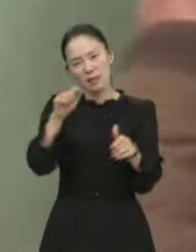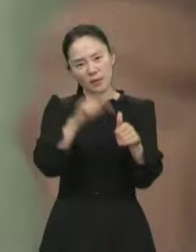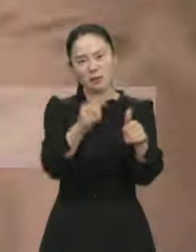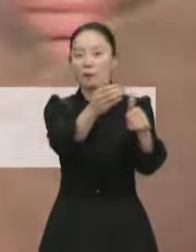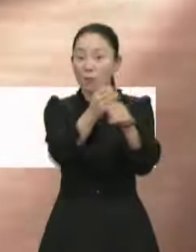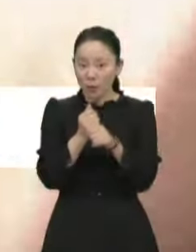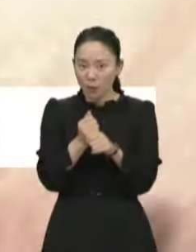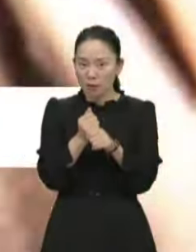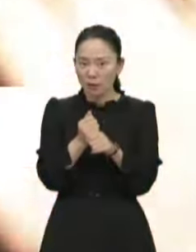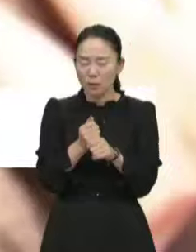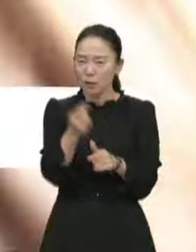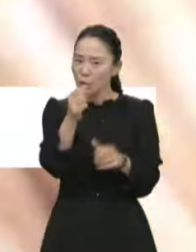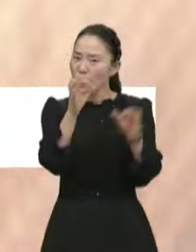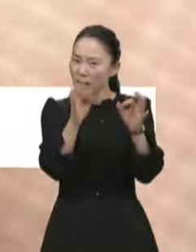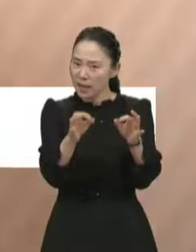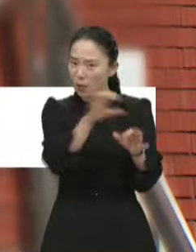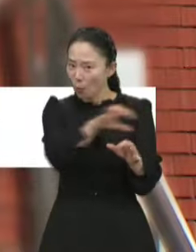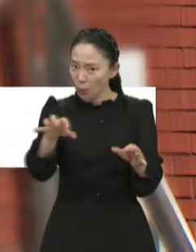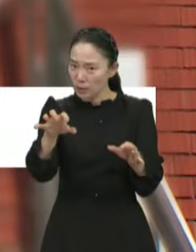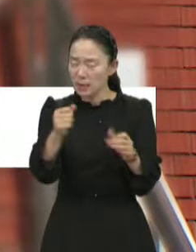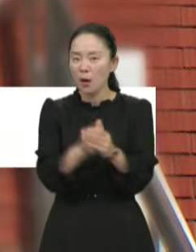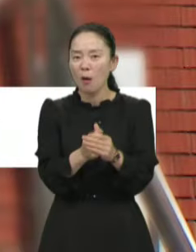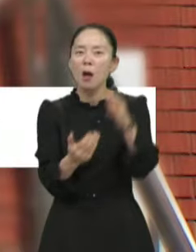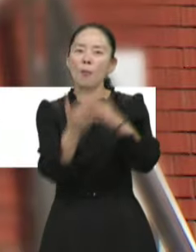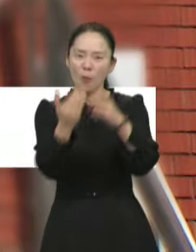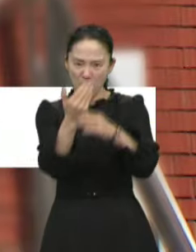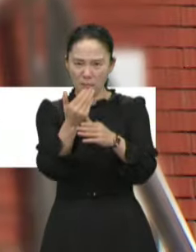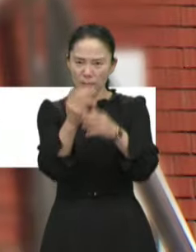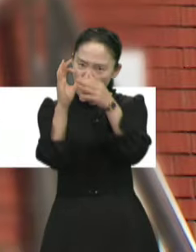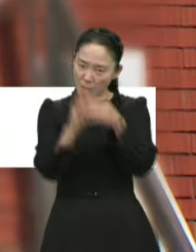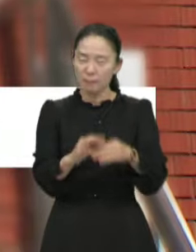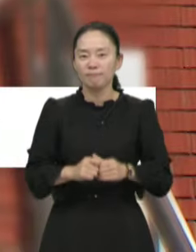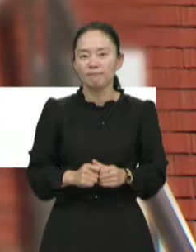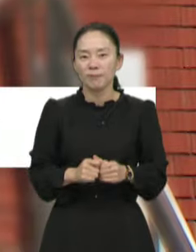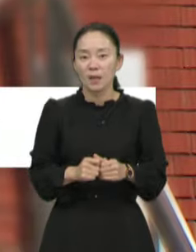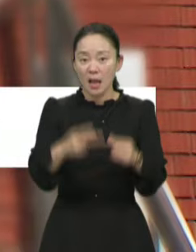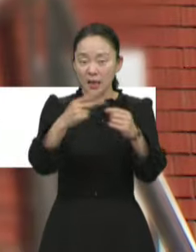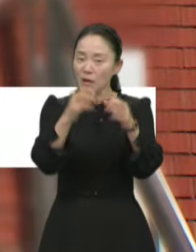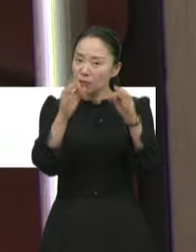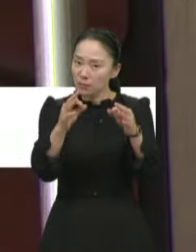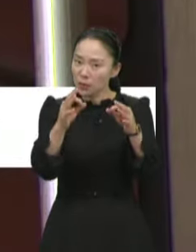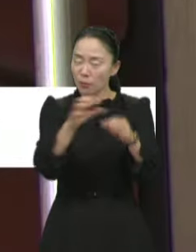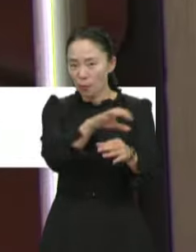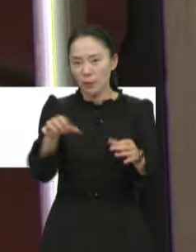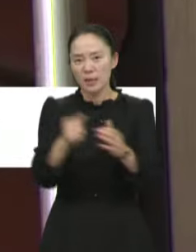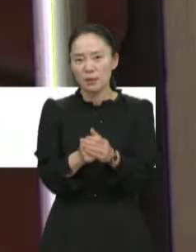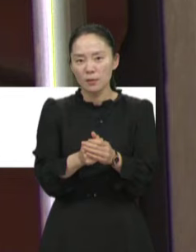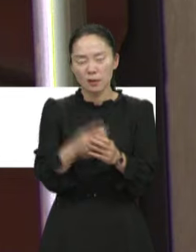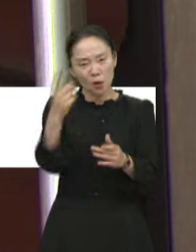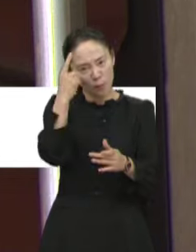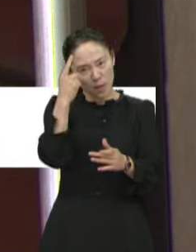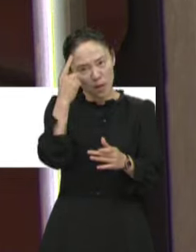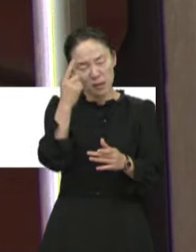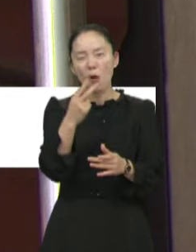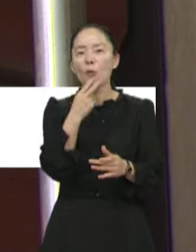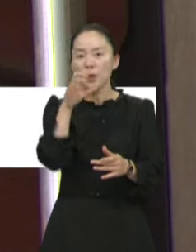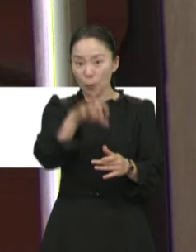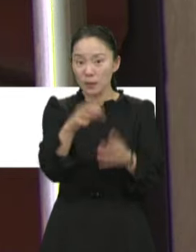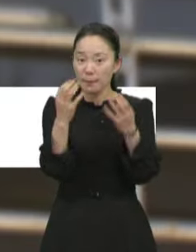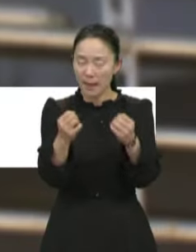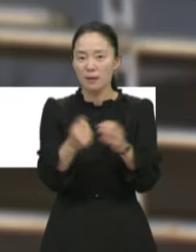등 소규모 금융기관을 노린 범행이 잇따르고 있습니다. 제2금융권은 청원경찰 등 경비인력이 없는 곳이 많은